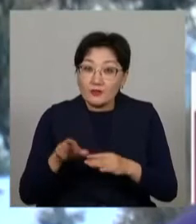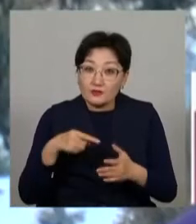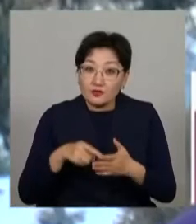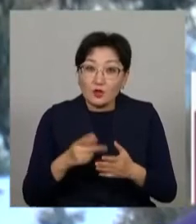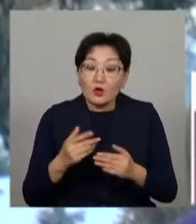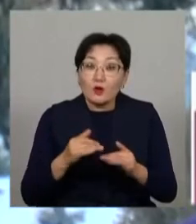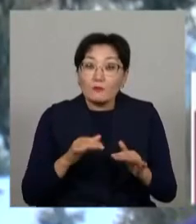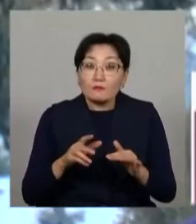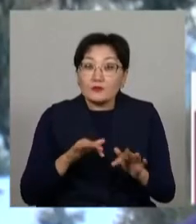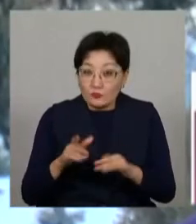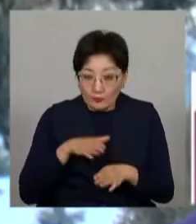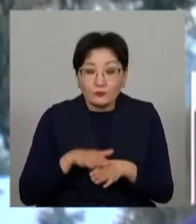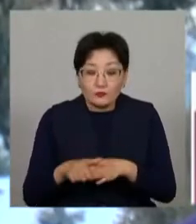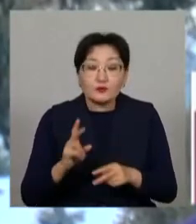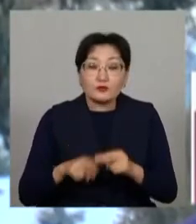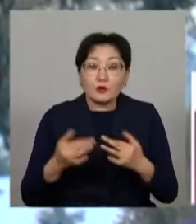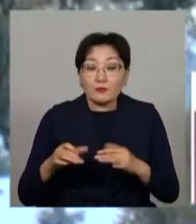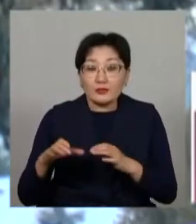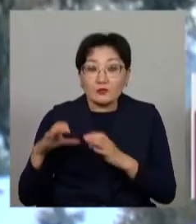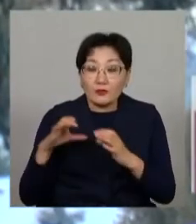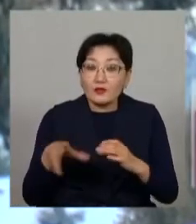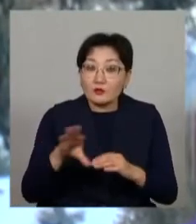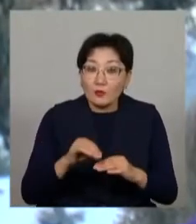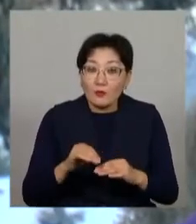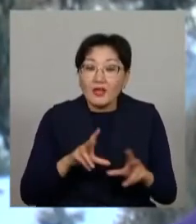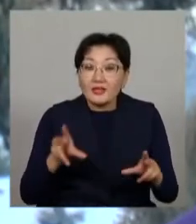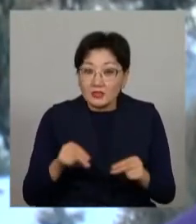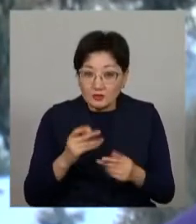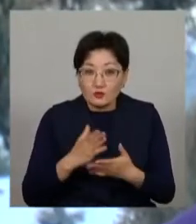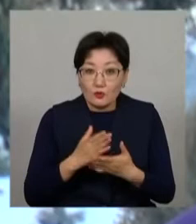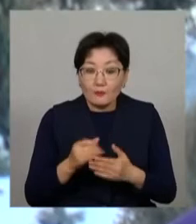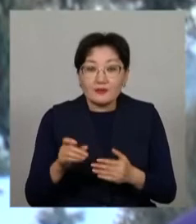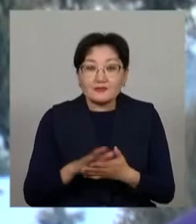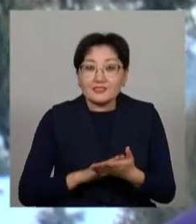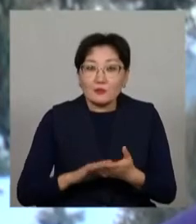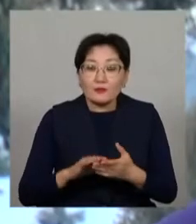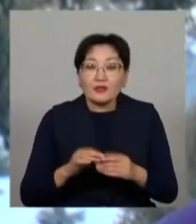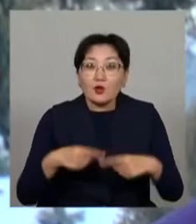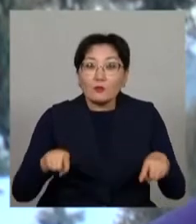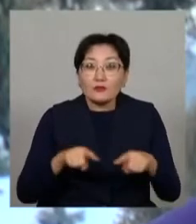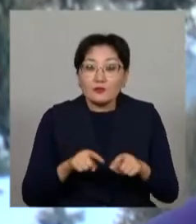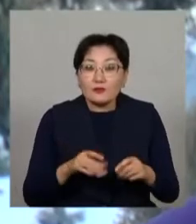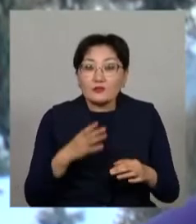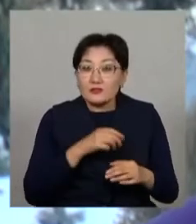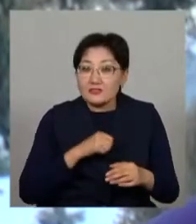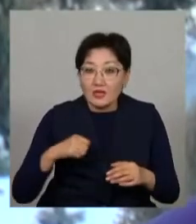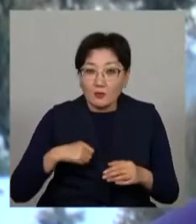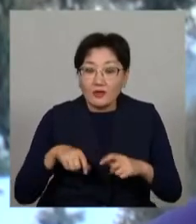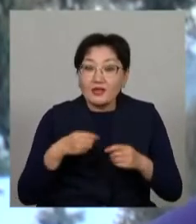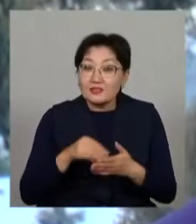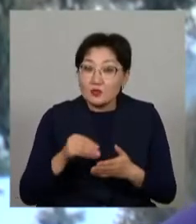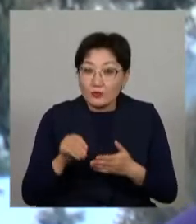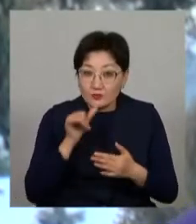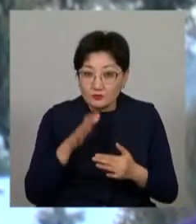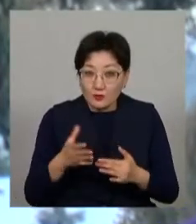іс жүзінде шешілді. Сондықтан тасымалдаушының барлық кепілдіктері бар. Бірде бір тасымалдаушы жылжымалы құрамды өз бетінше сатып ала